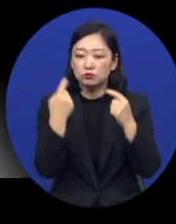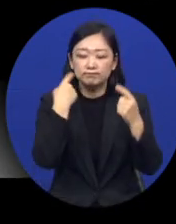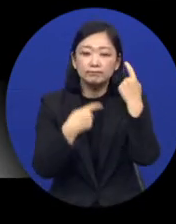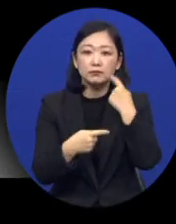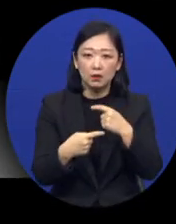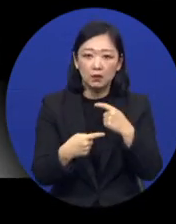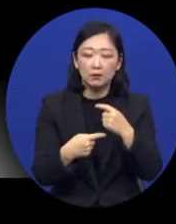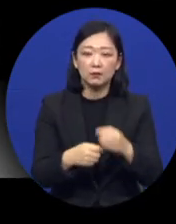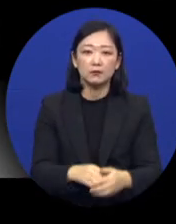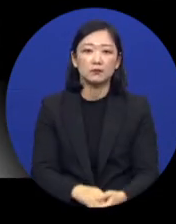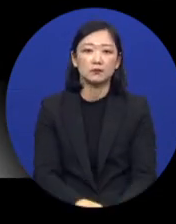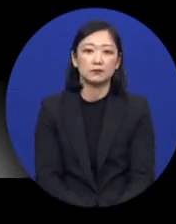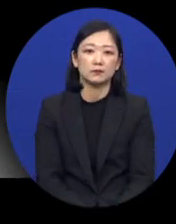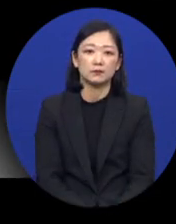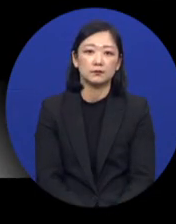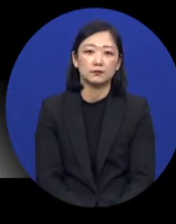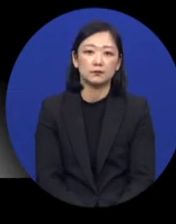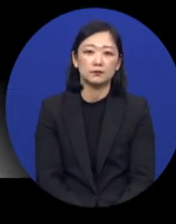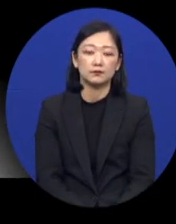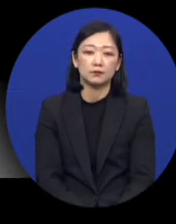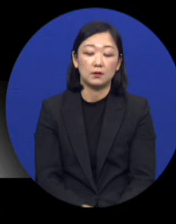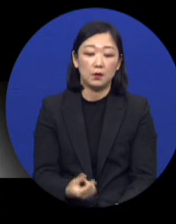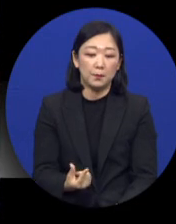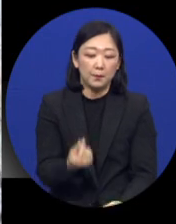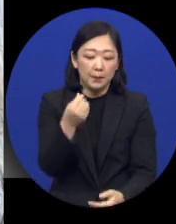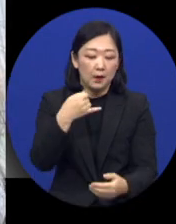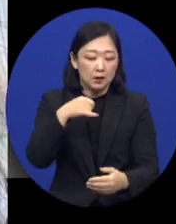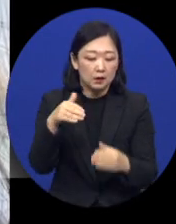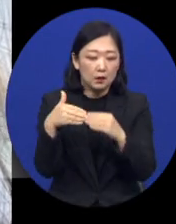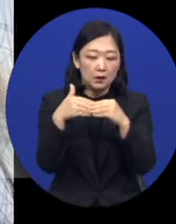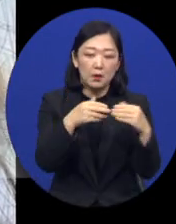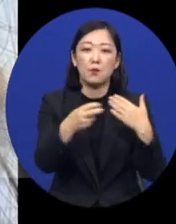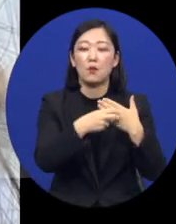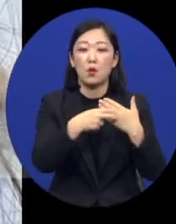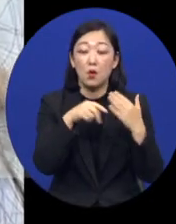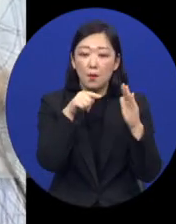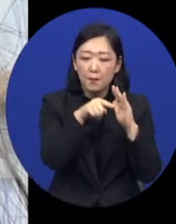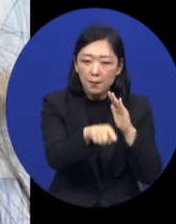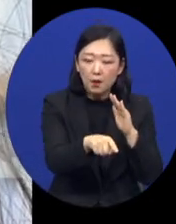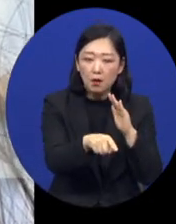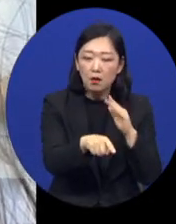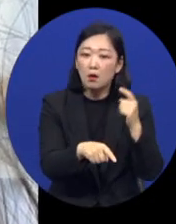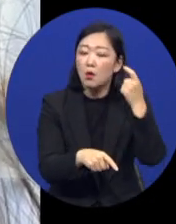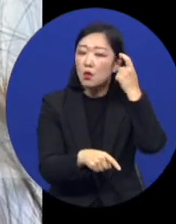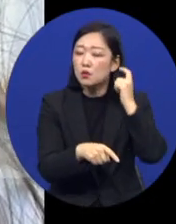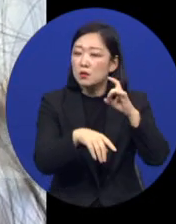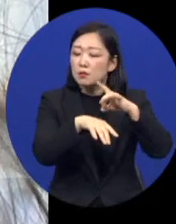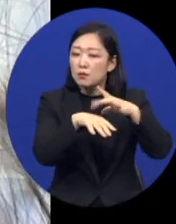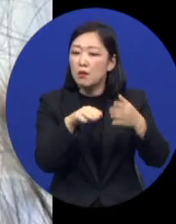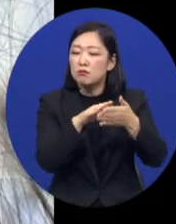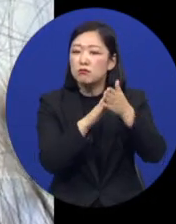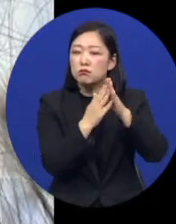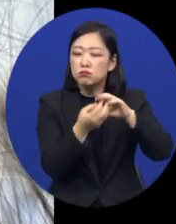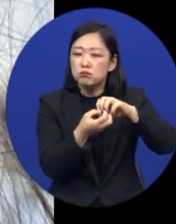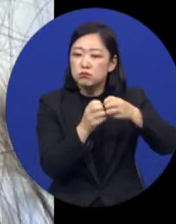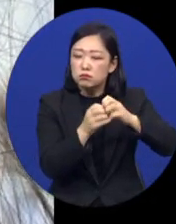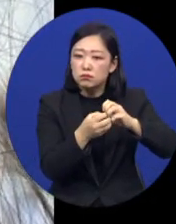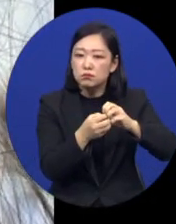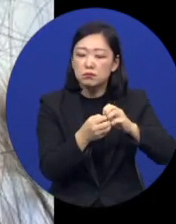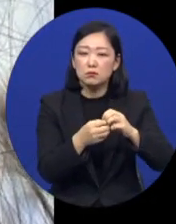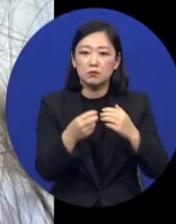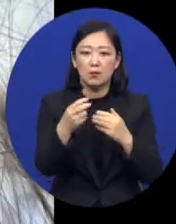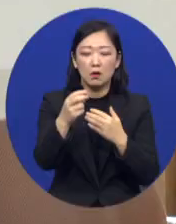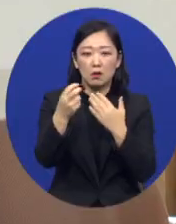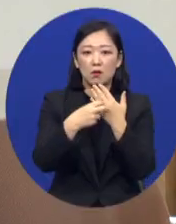다쳤다는 것이었습니다. 곧바로 딸을 데리고 병원을 찾은 장 씨는 귀 연골이 변형됐다는 진단을